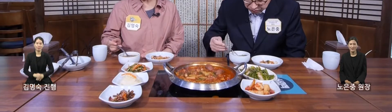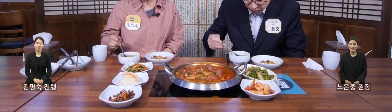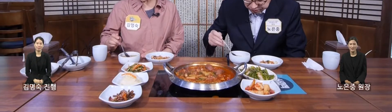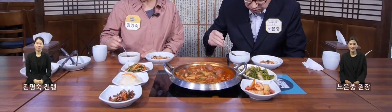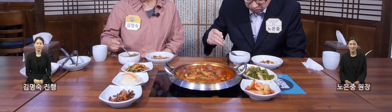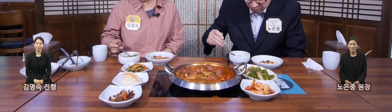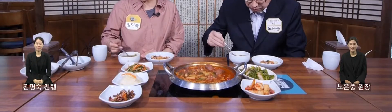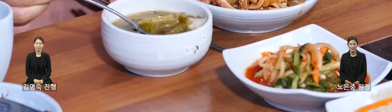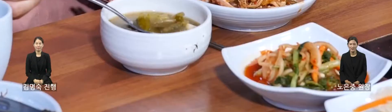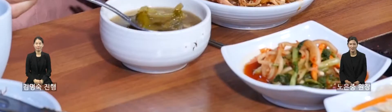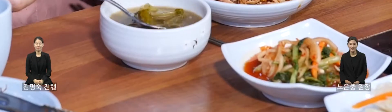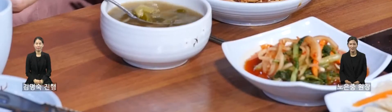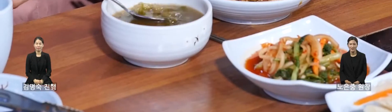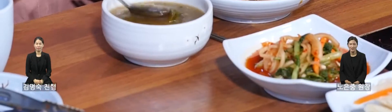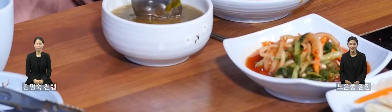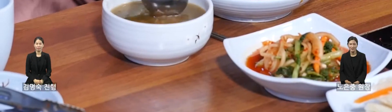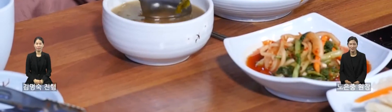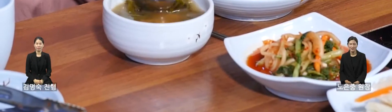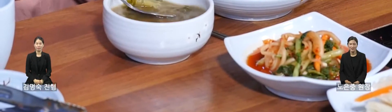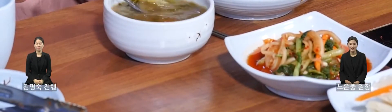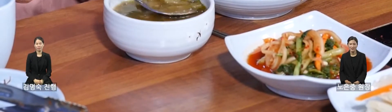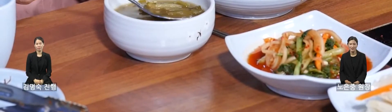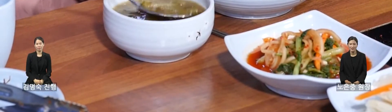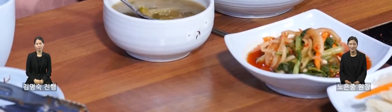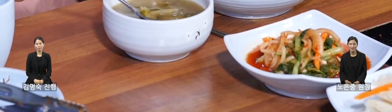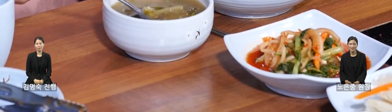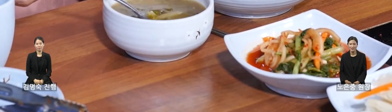된장국. 아, 이 또